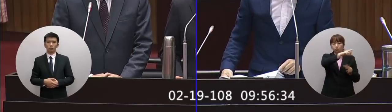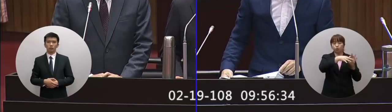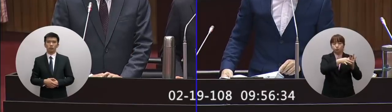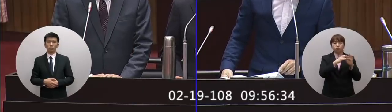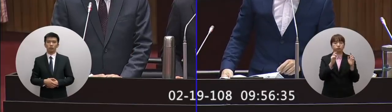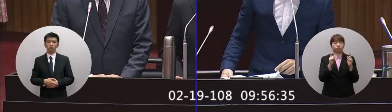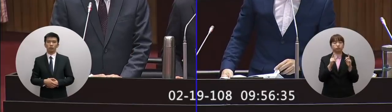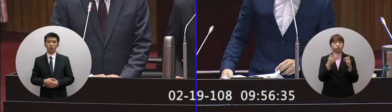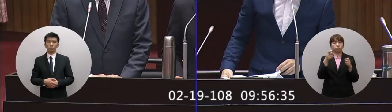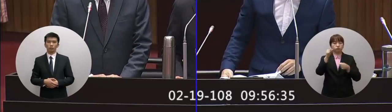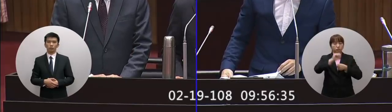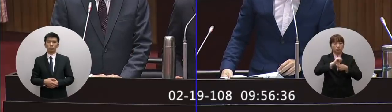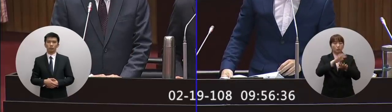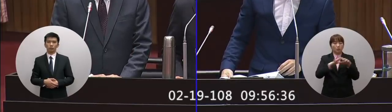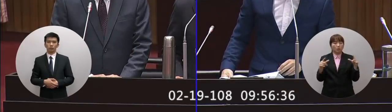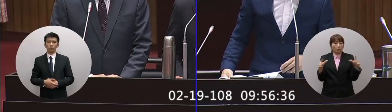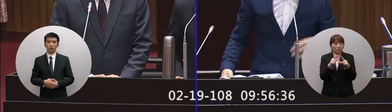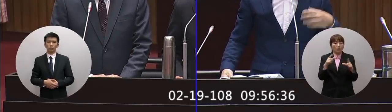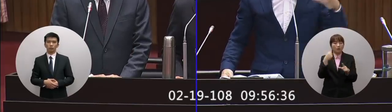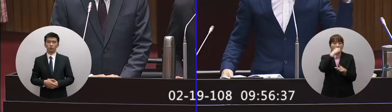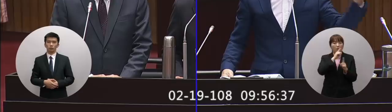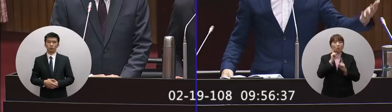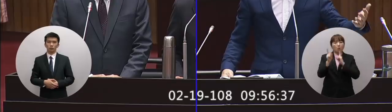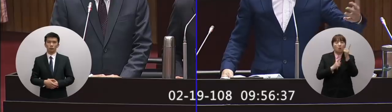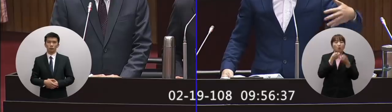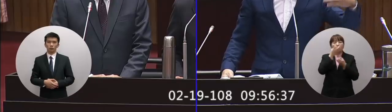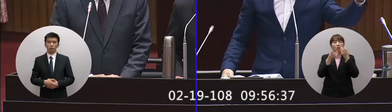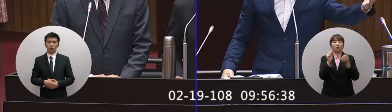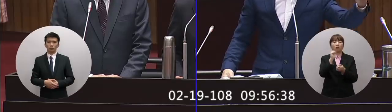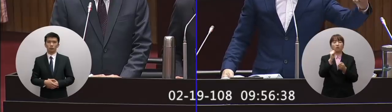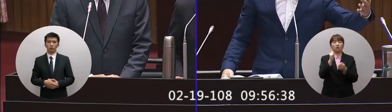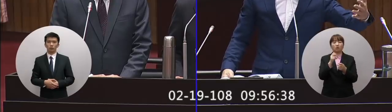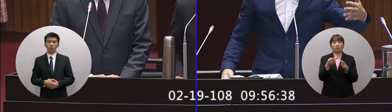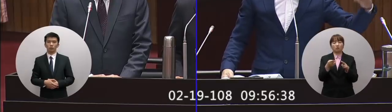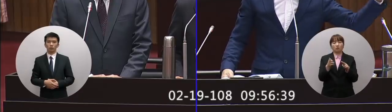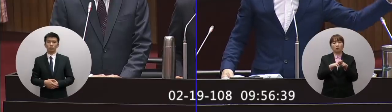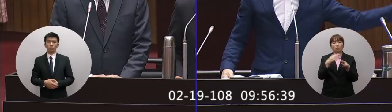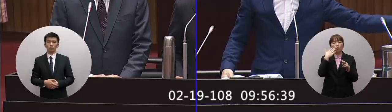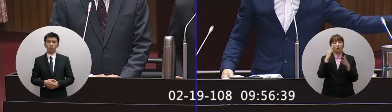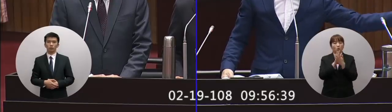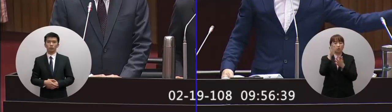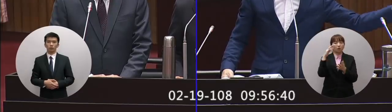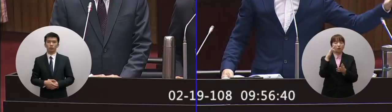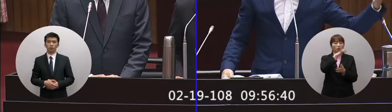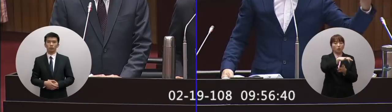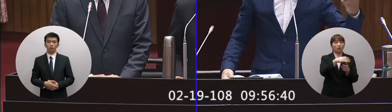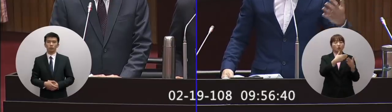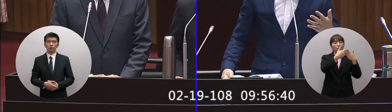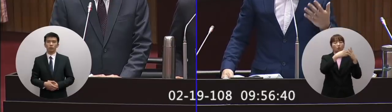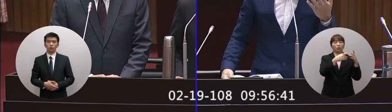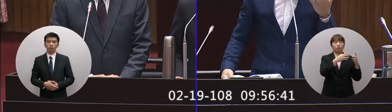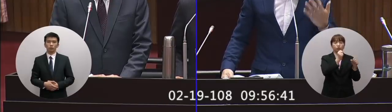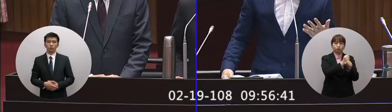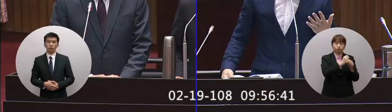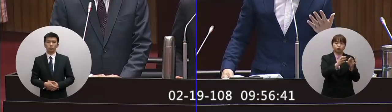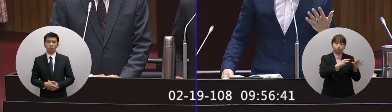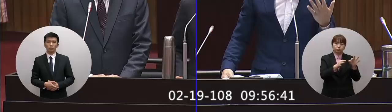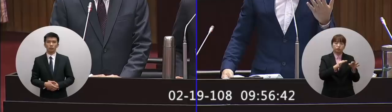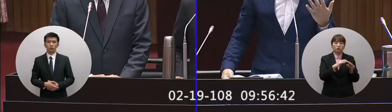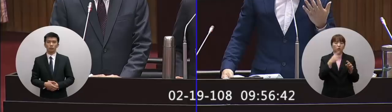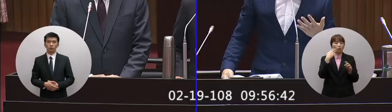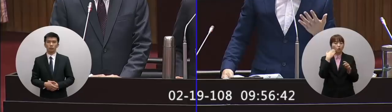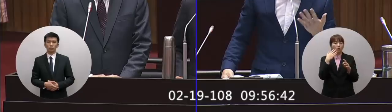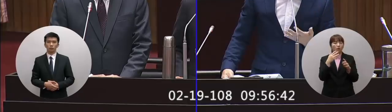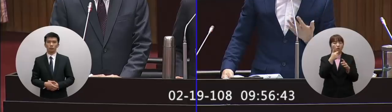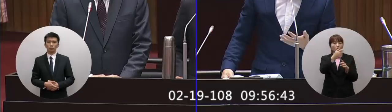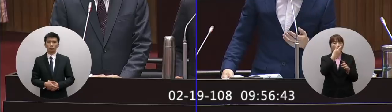牵扯到说会不会限缩台湾的言论自由。如果很多人不止到中国经商，他未来想到他去香港，会不会就会去关心